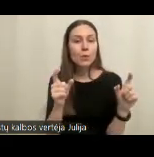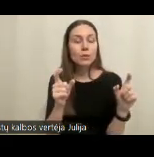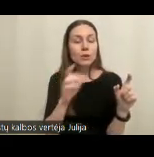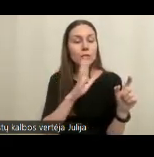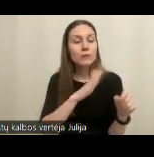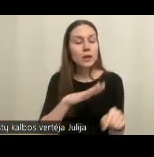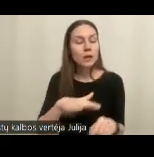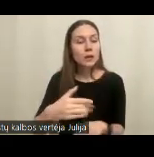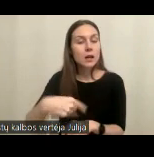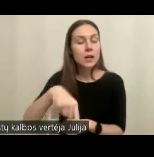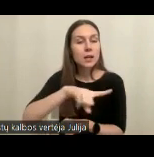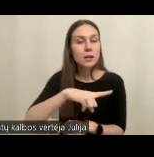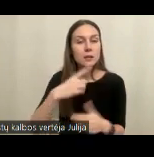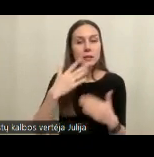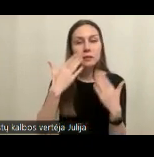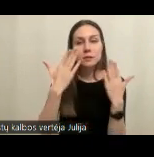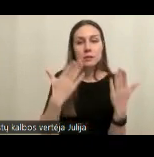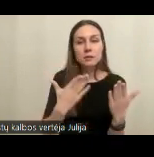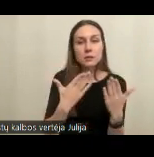skaito